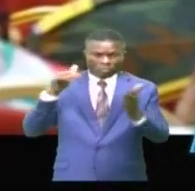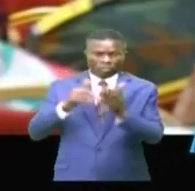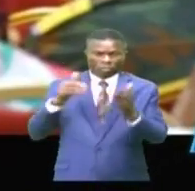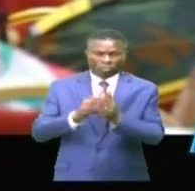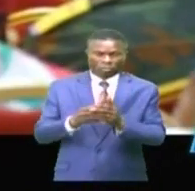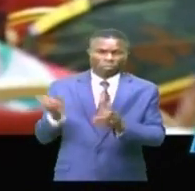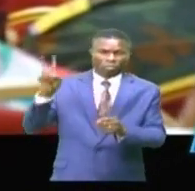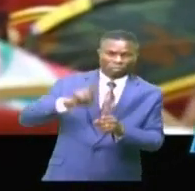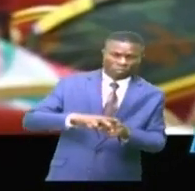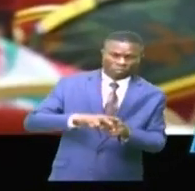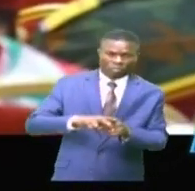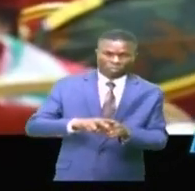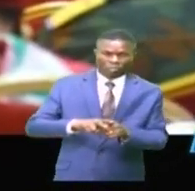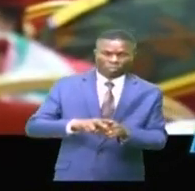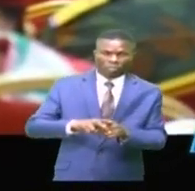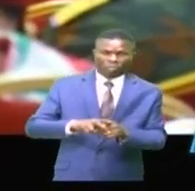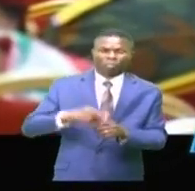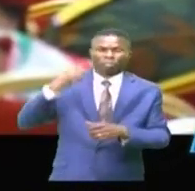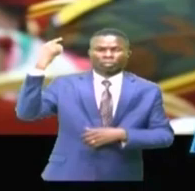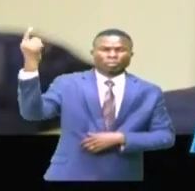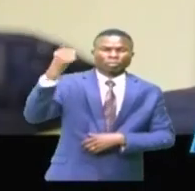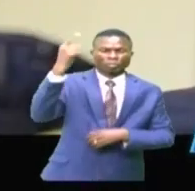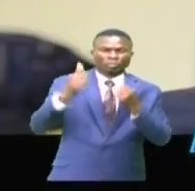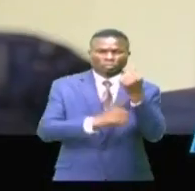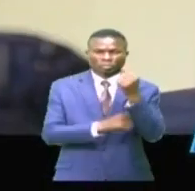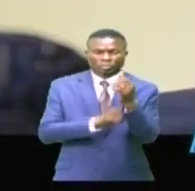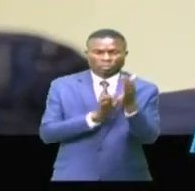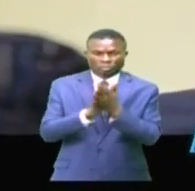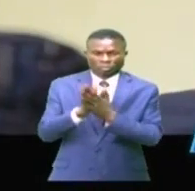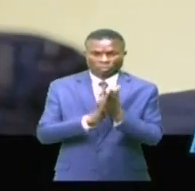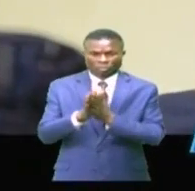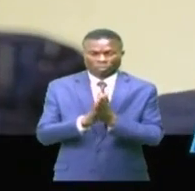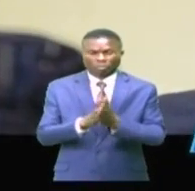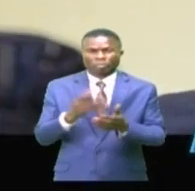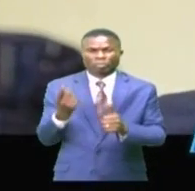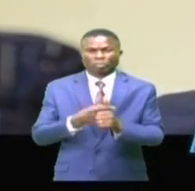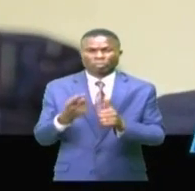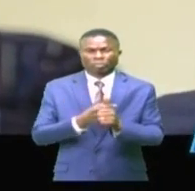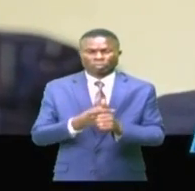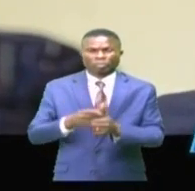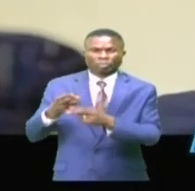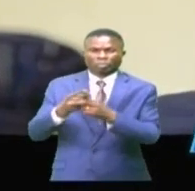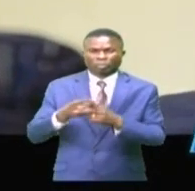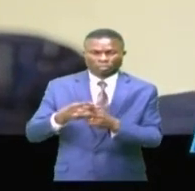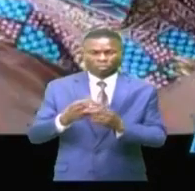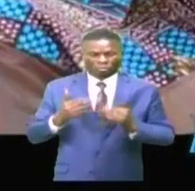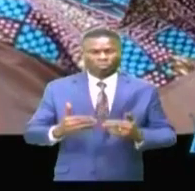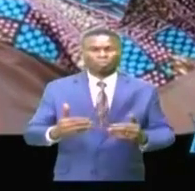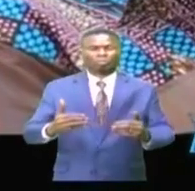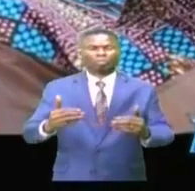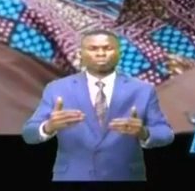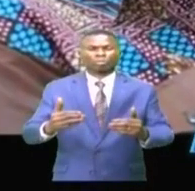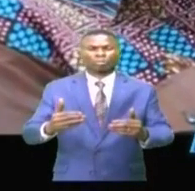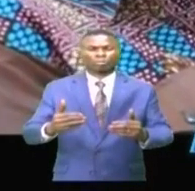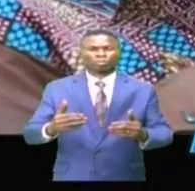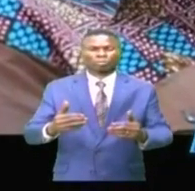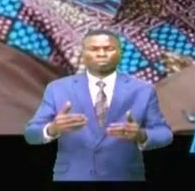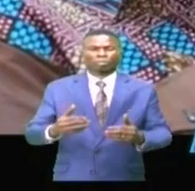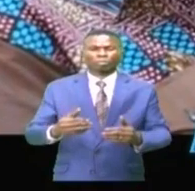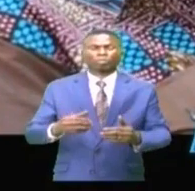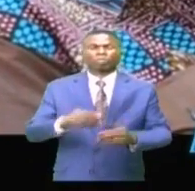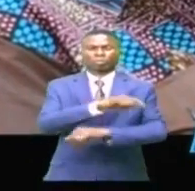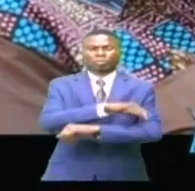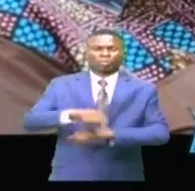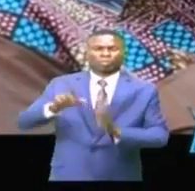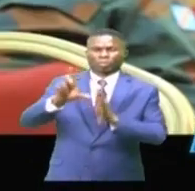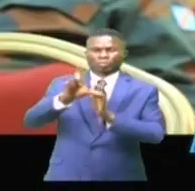contre la paix la sécurité de l'humanité l'action complémentaire de la CPI face aux poursuites l'itinéraire judiciaire